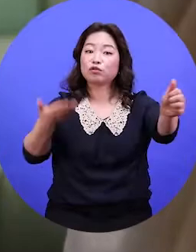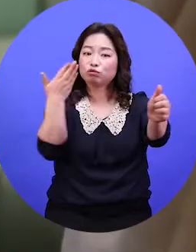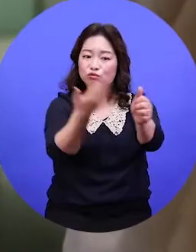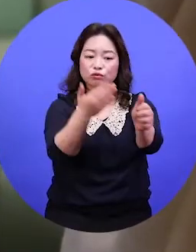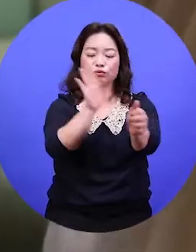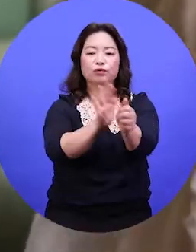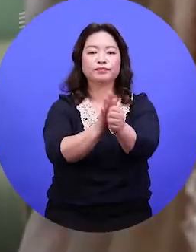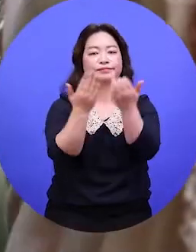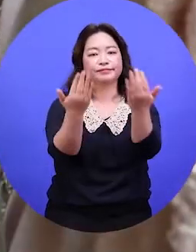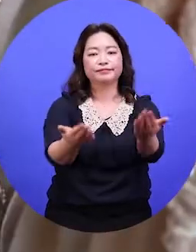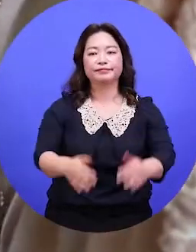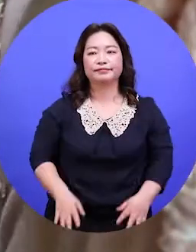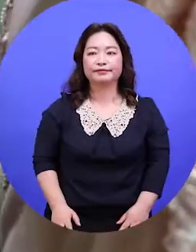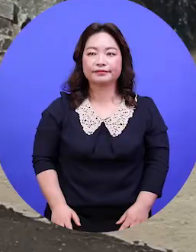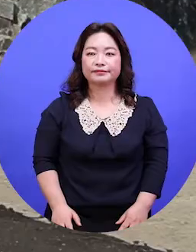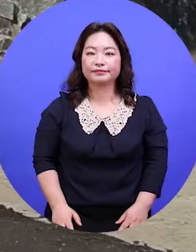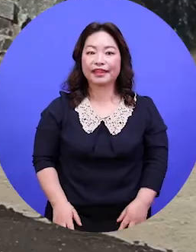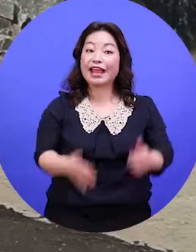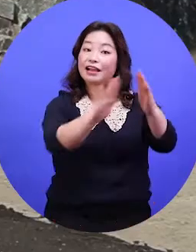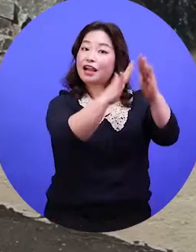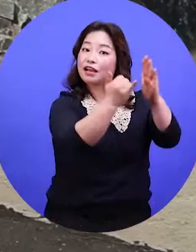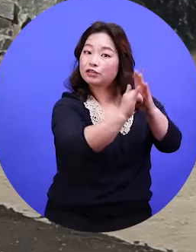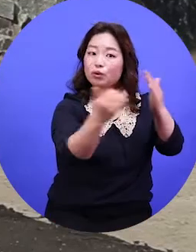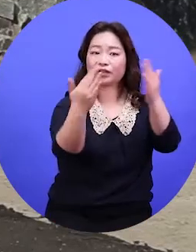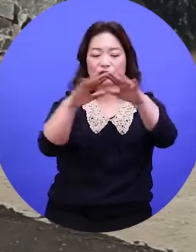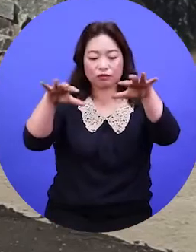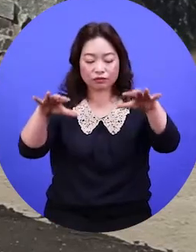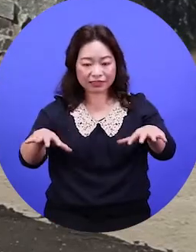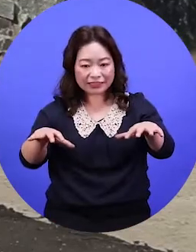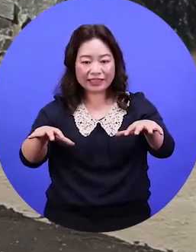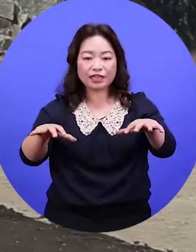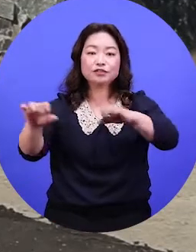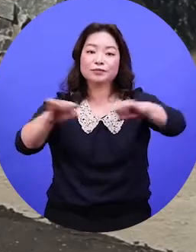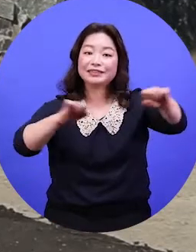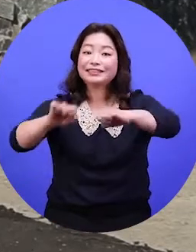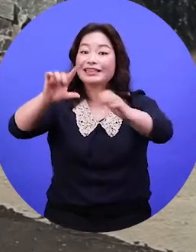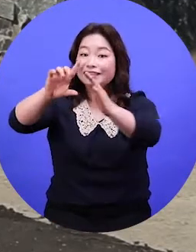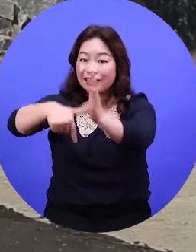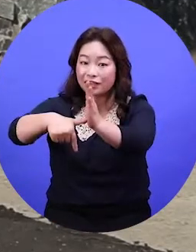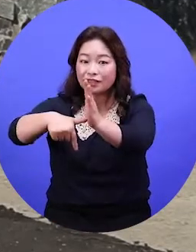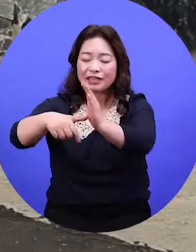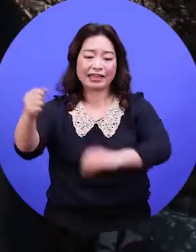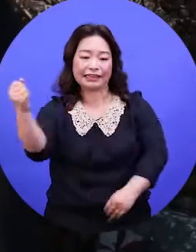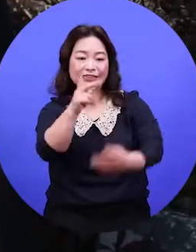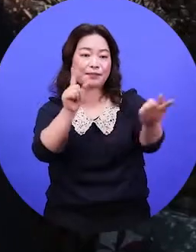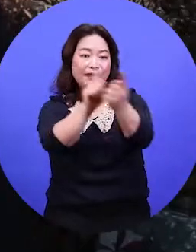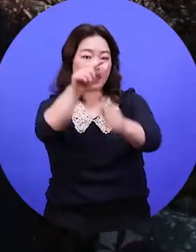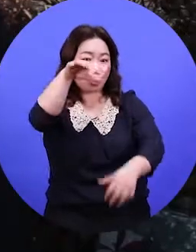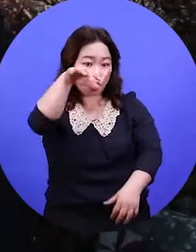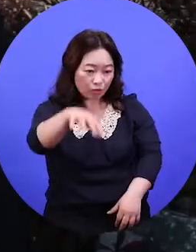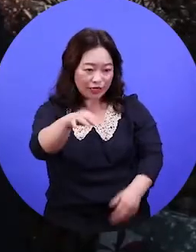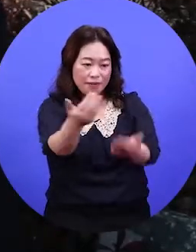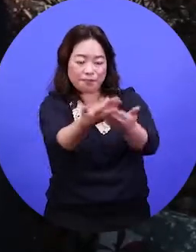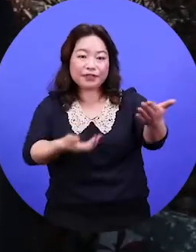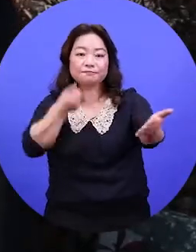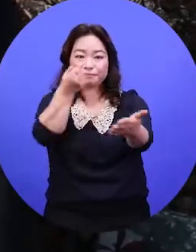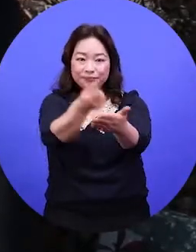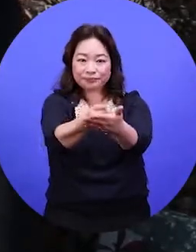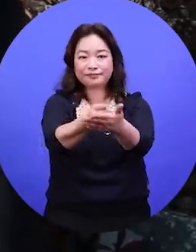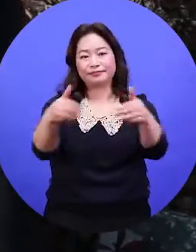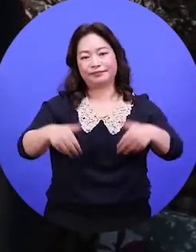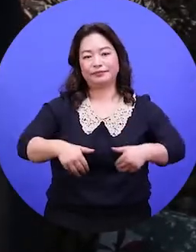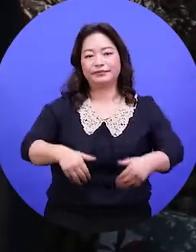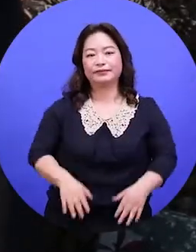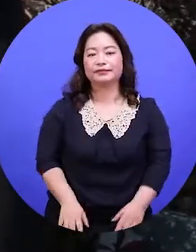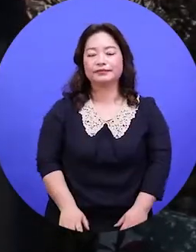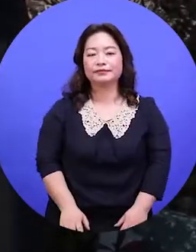알려주고 도움을 줍니다. 가족이나 이웃이 각각 이동할 때를 대비해 다시 만날 장소를 사전에 정하는 것도